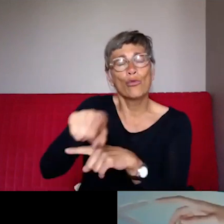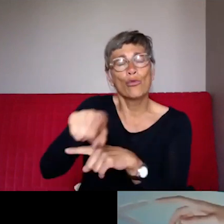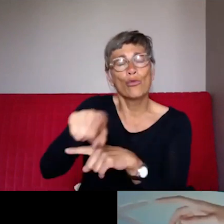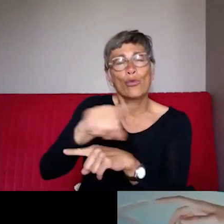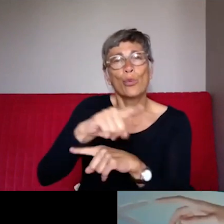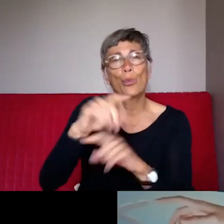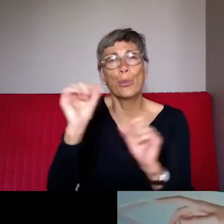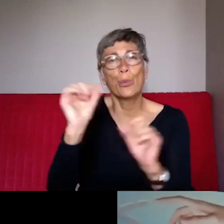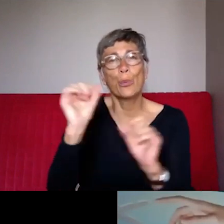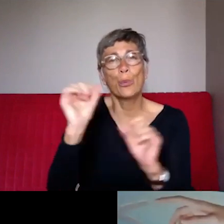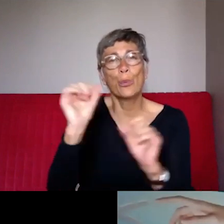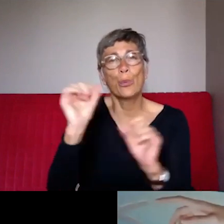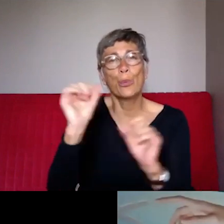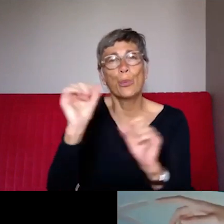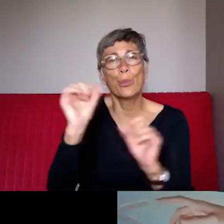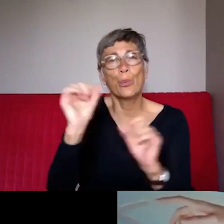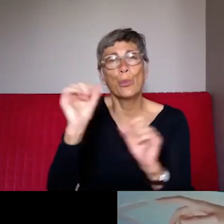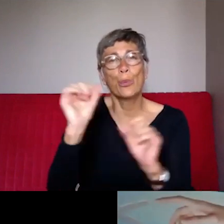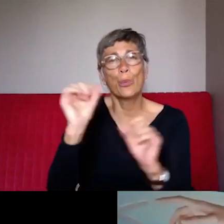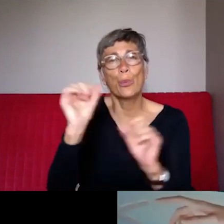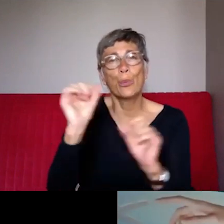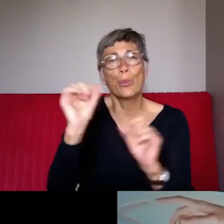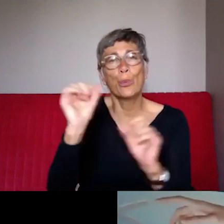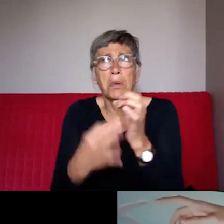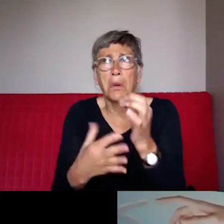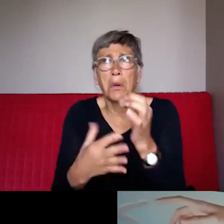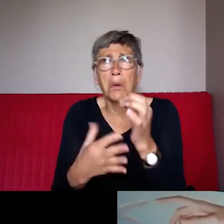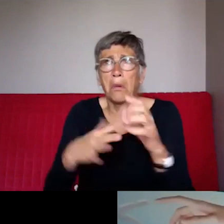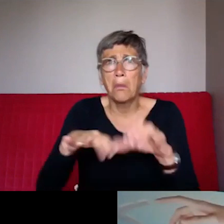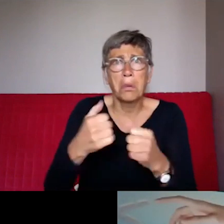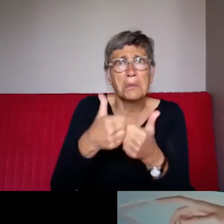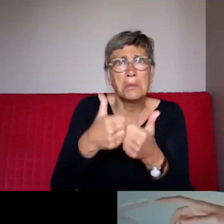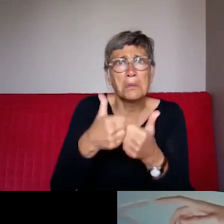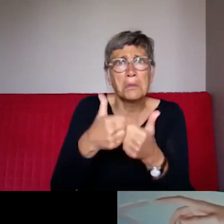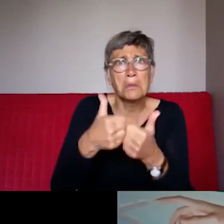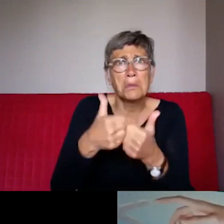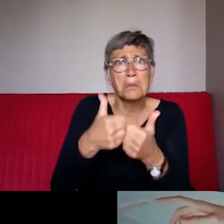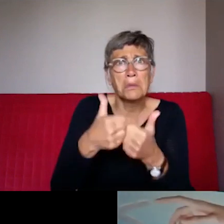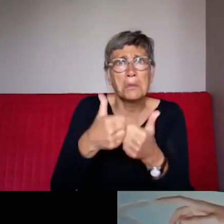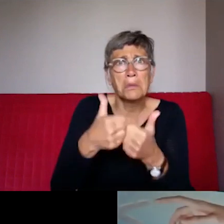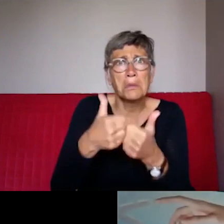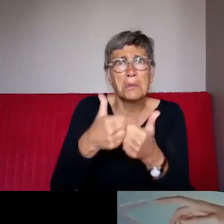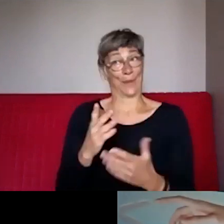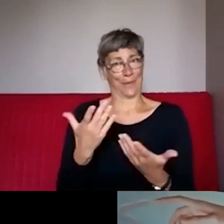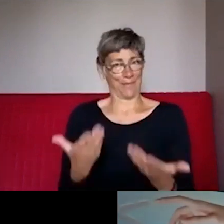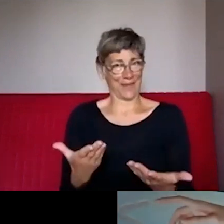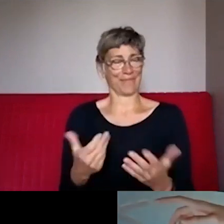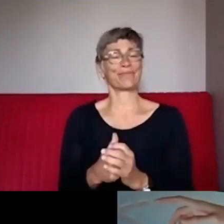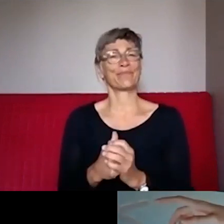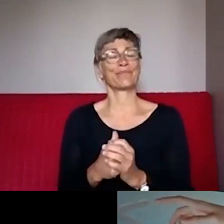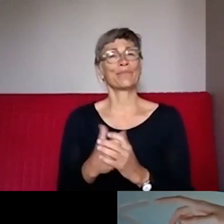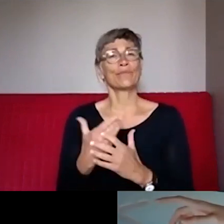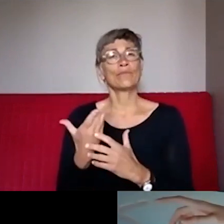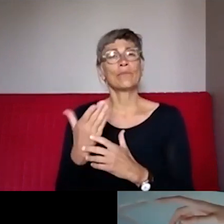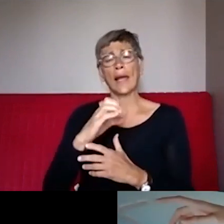bilan de compétences. Mais sans plus attendre, je vais vous proposer que Elisabeth se